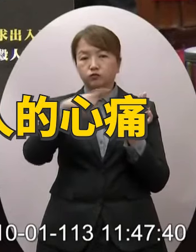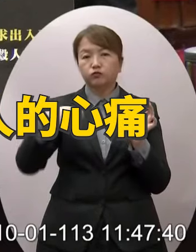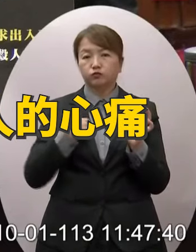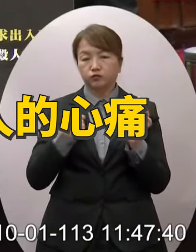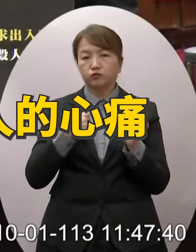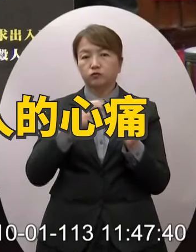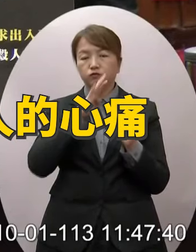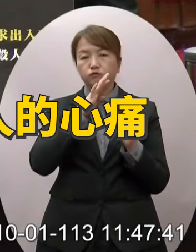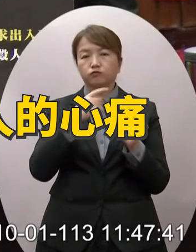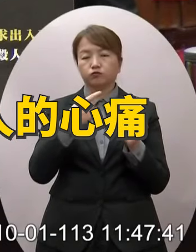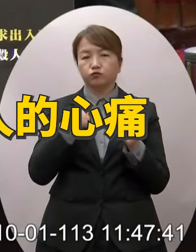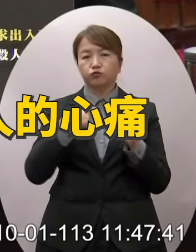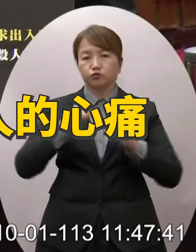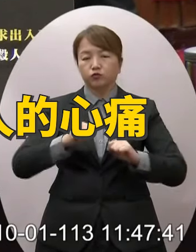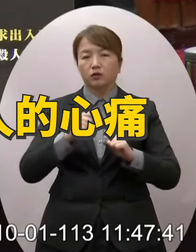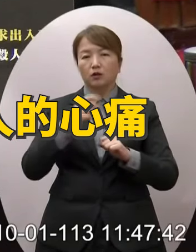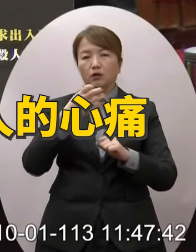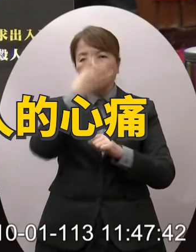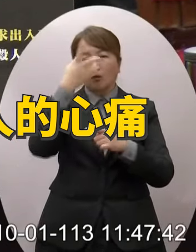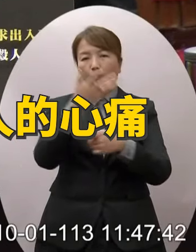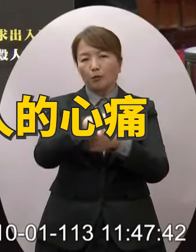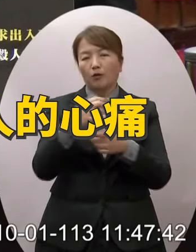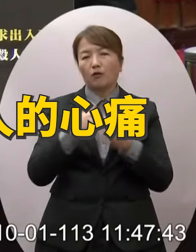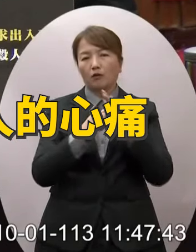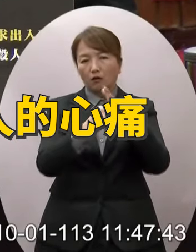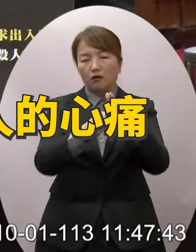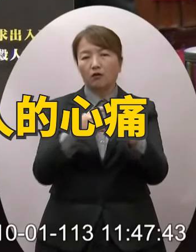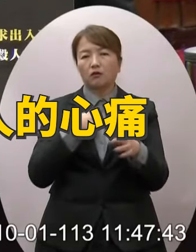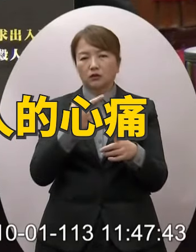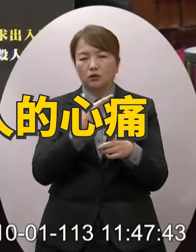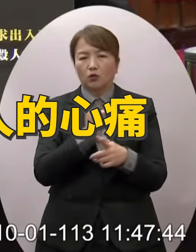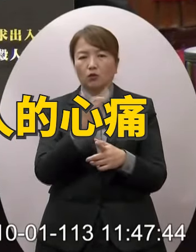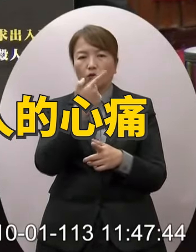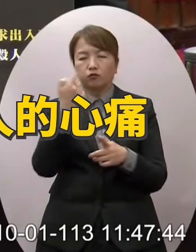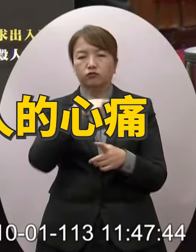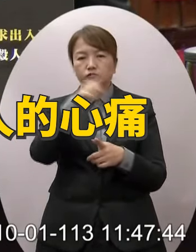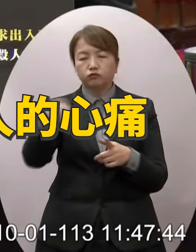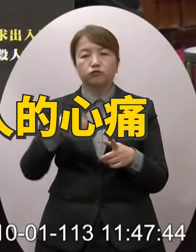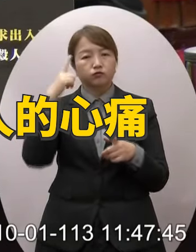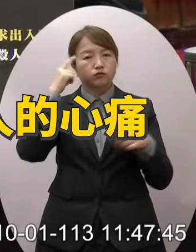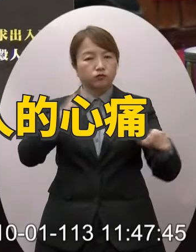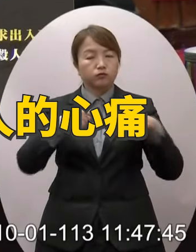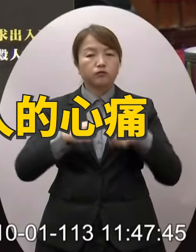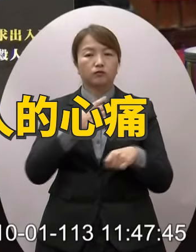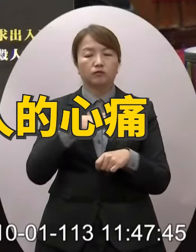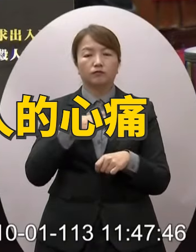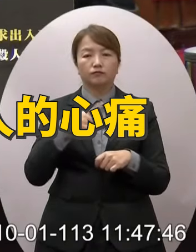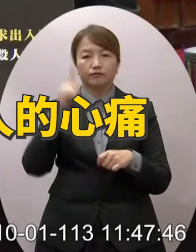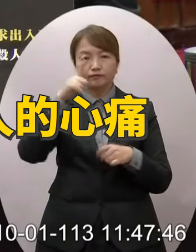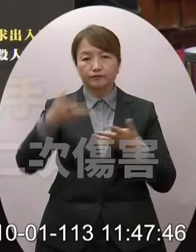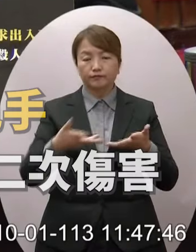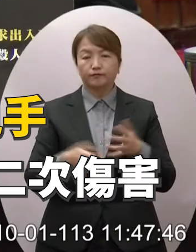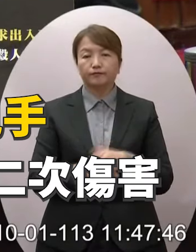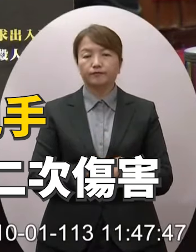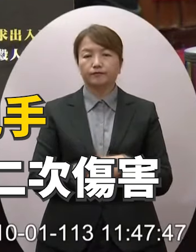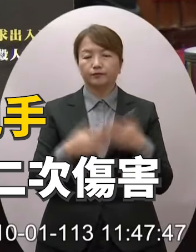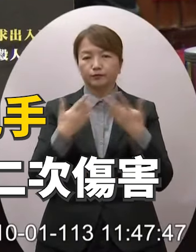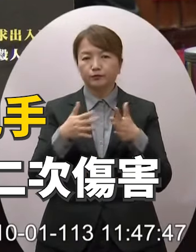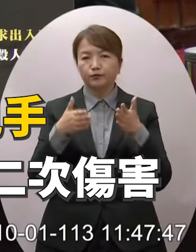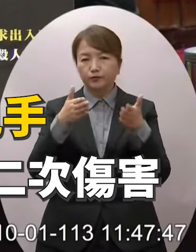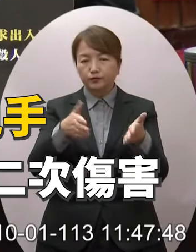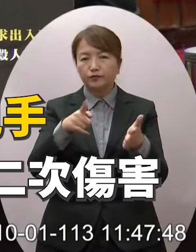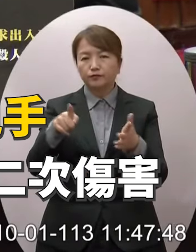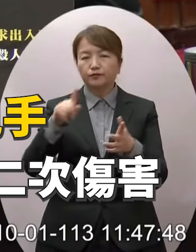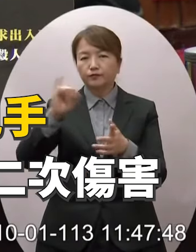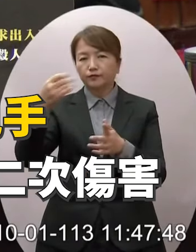都知道白发人送黑发人那种心痛，那绝对是伤痛欲绝，我们都能够理解嘛。我希望一件事情，不要对这